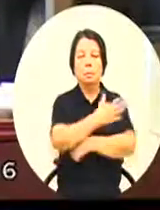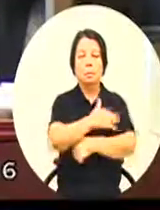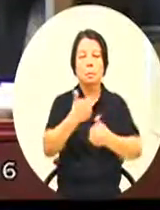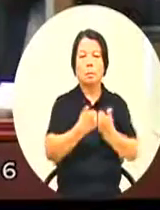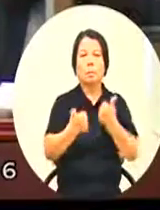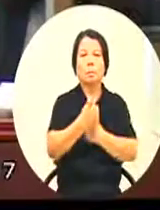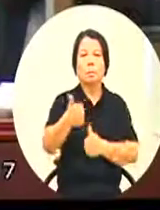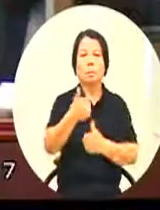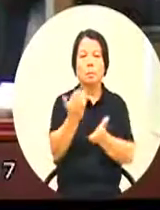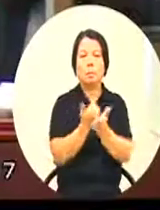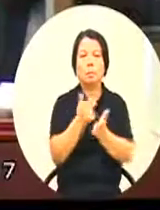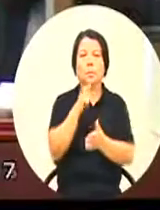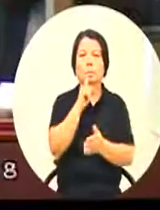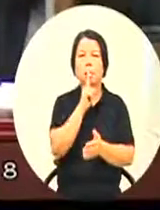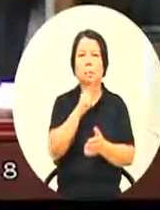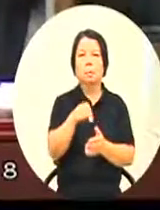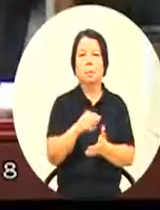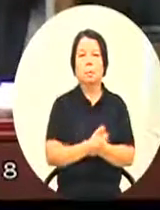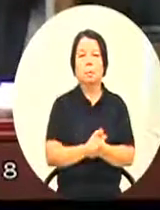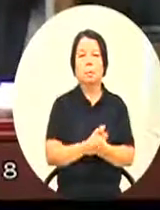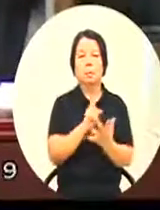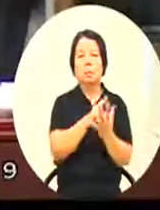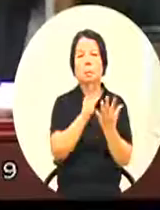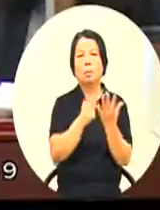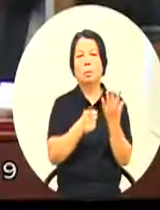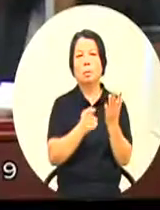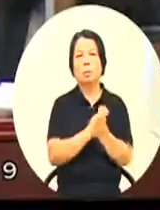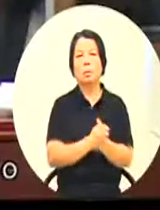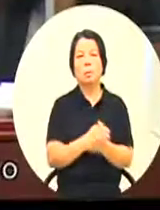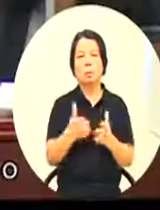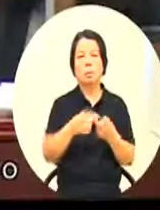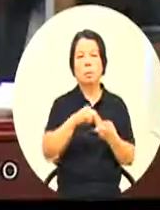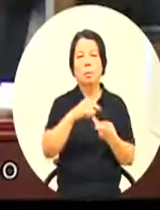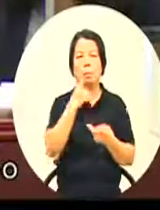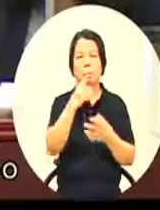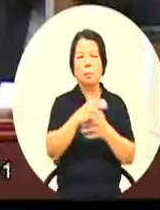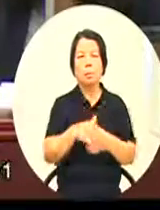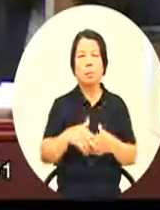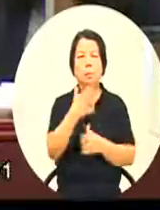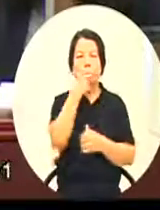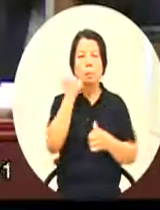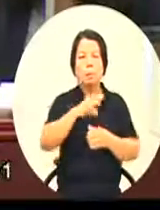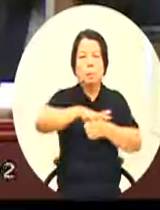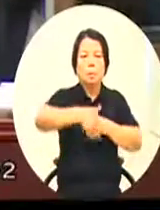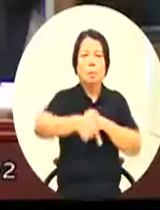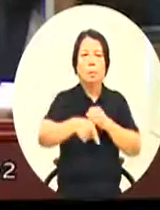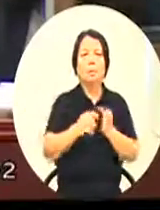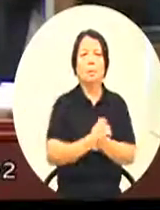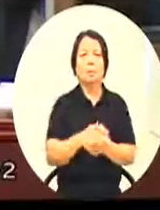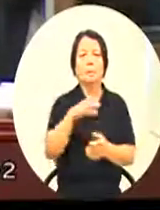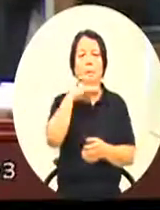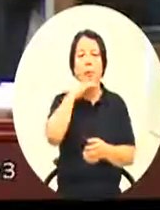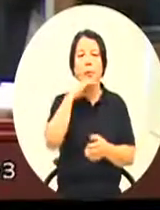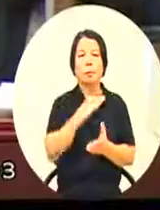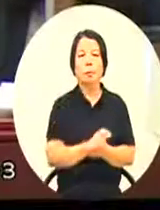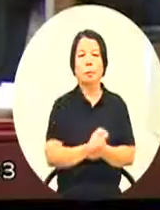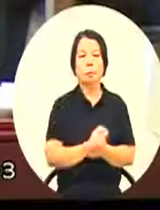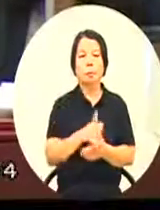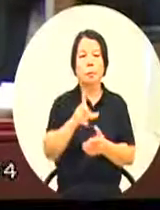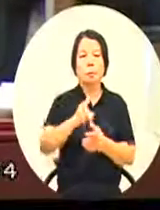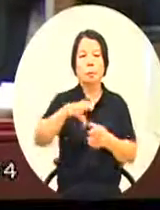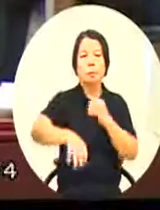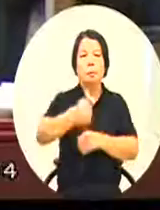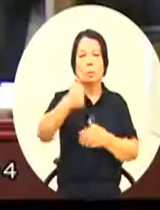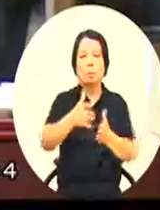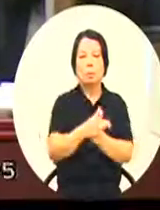讲的那些有一些跟我们那个懒人包不一样的部分哦，待会我会请潘馆长